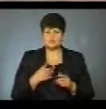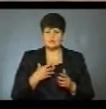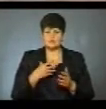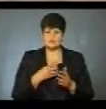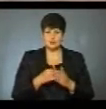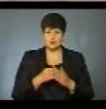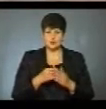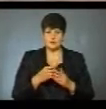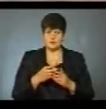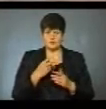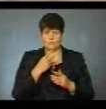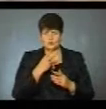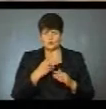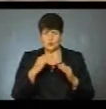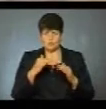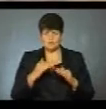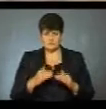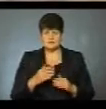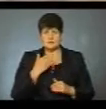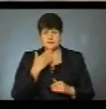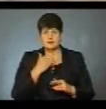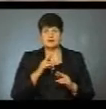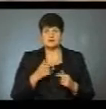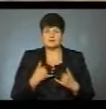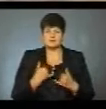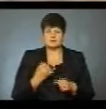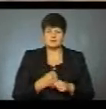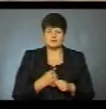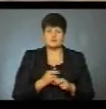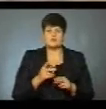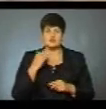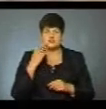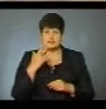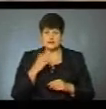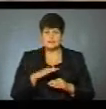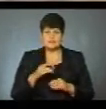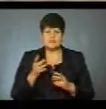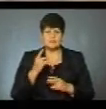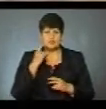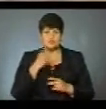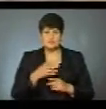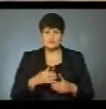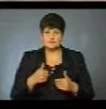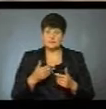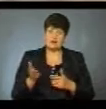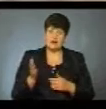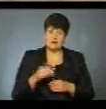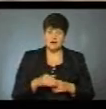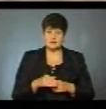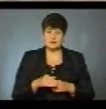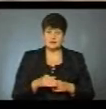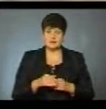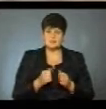позиції опускаємо, ми просто запитали дітей, як нам зараз діяти, які ваші ідеї. Ви знаєте, дітей треба чути. Вони нам запропонували, давайте